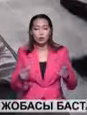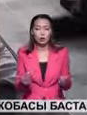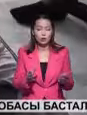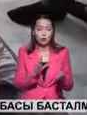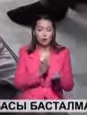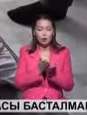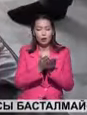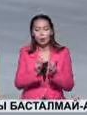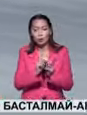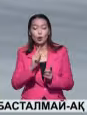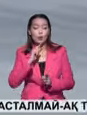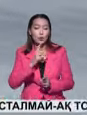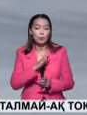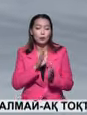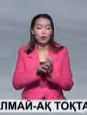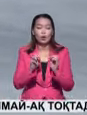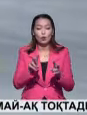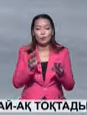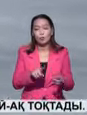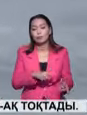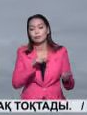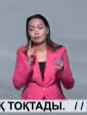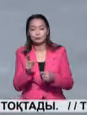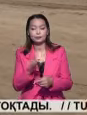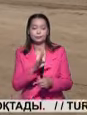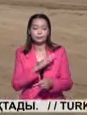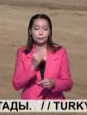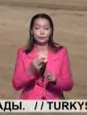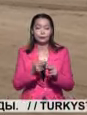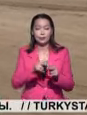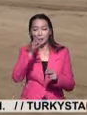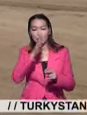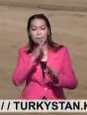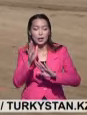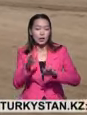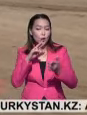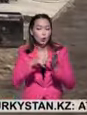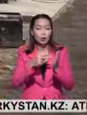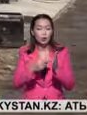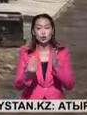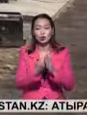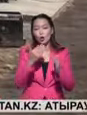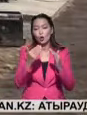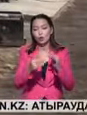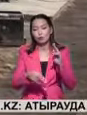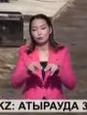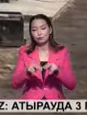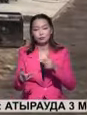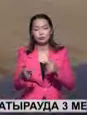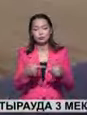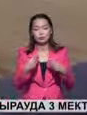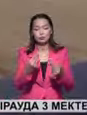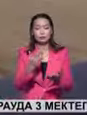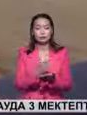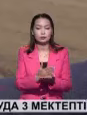қатынас қиындағасын тұрғындар қауіпсіз жерге тікұшақпен көшірілді. Бес айдан кейін қираған мекеннің орнынан жаңа ауыл бой көтерді. Президенттің